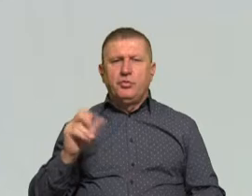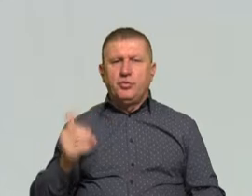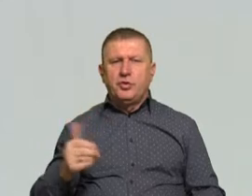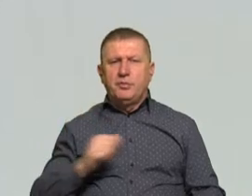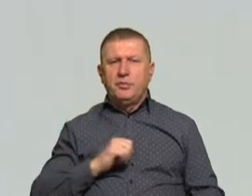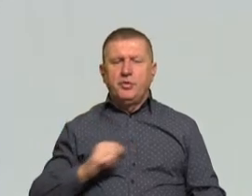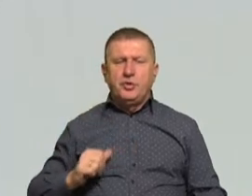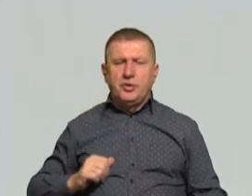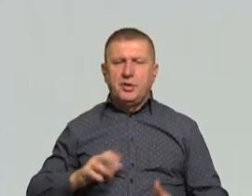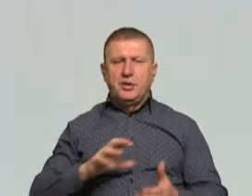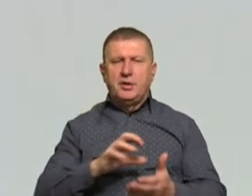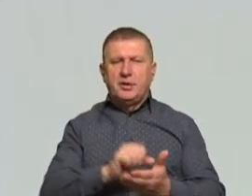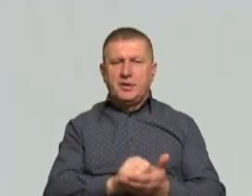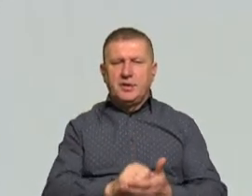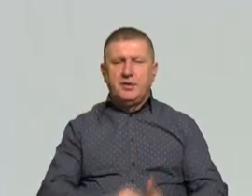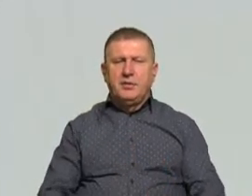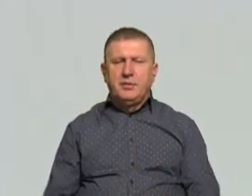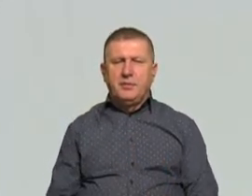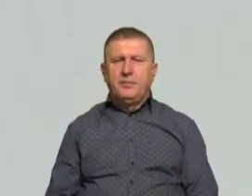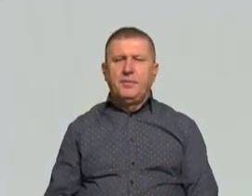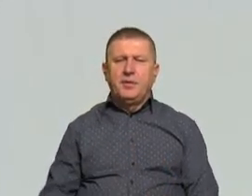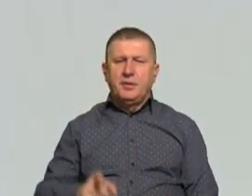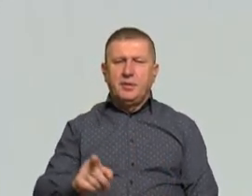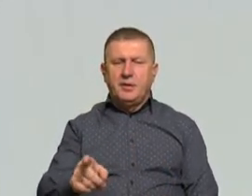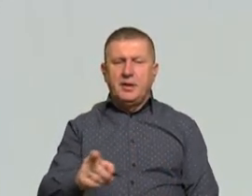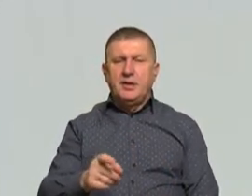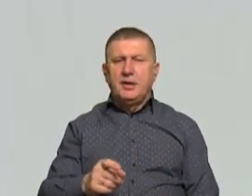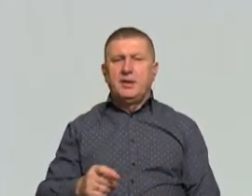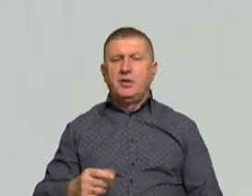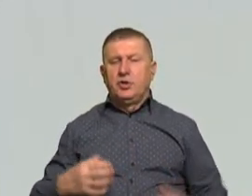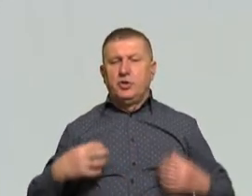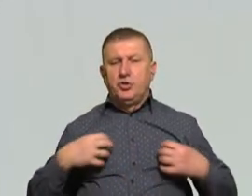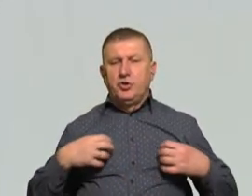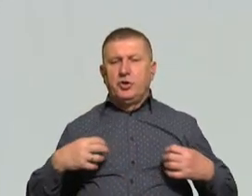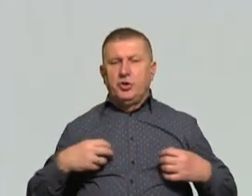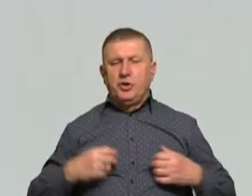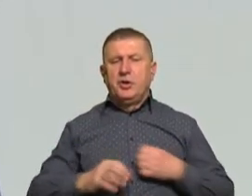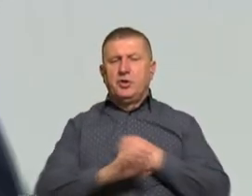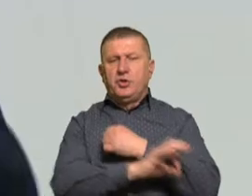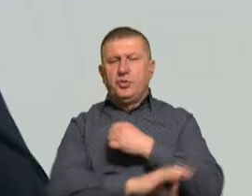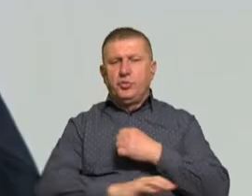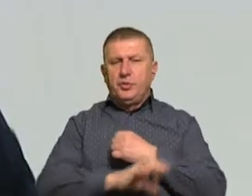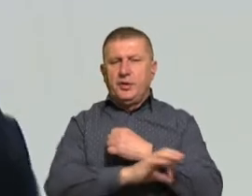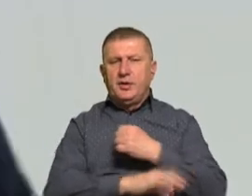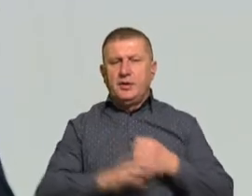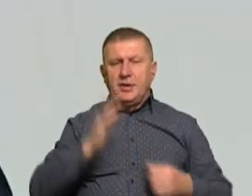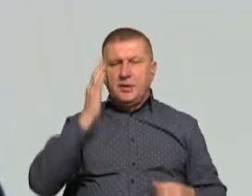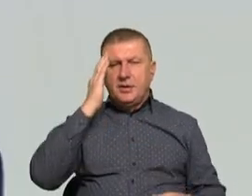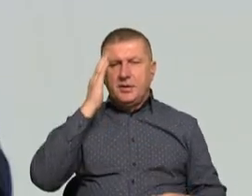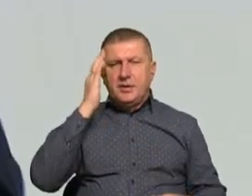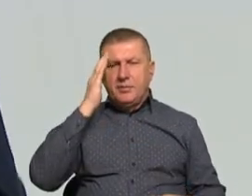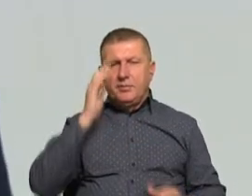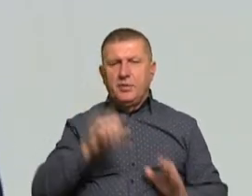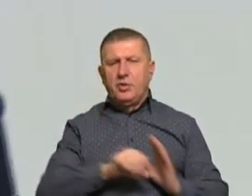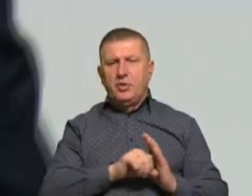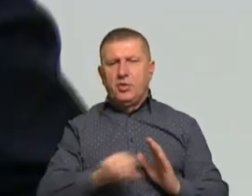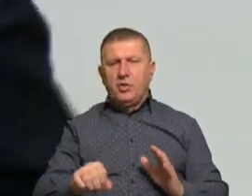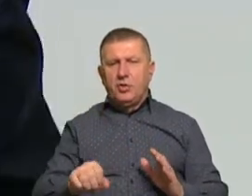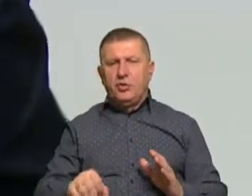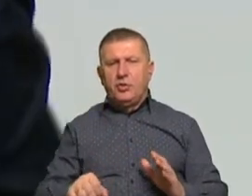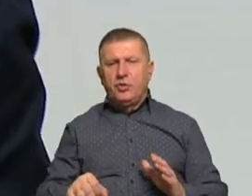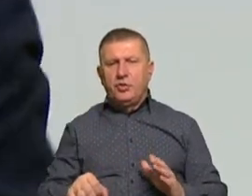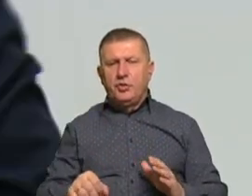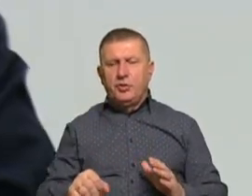zajmowałem przez ostatnie tam kilkanaście lat, no to właśnie animowanie tego życia studenckiego i studenci. Znam to życie, że tak powiem,